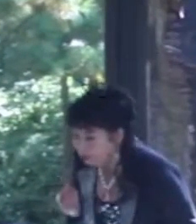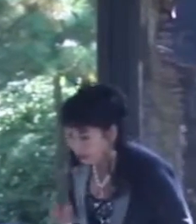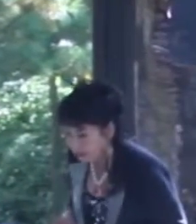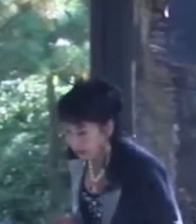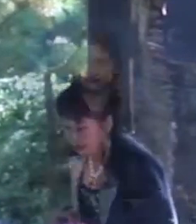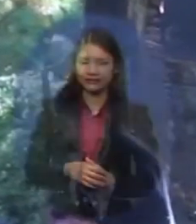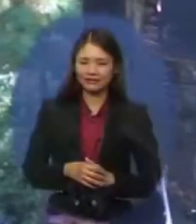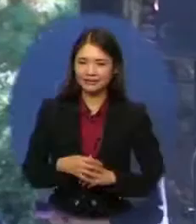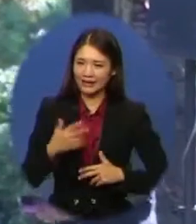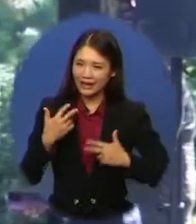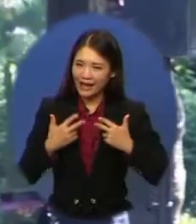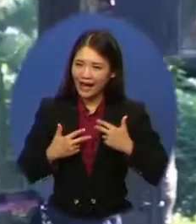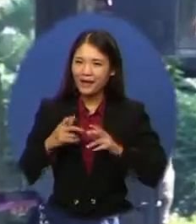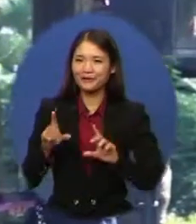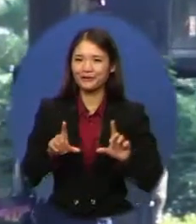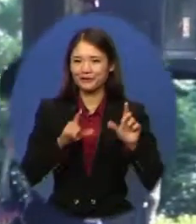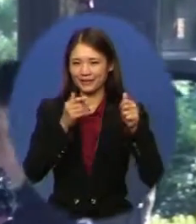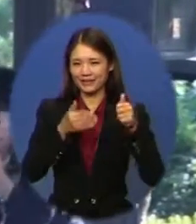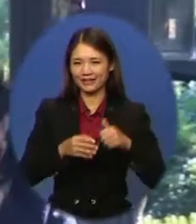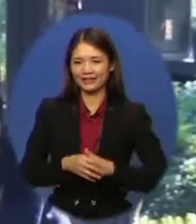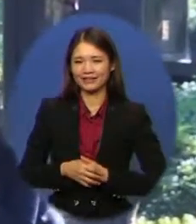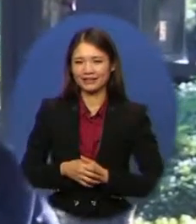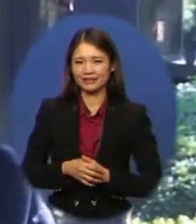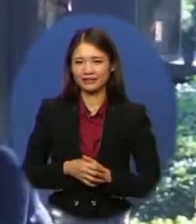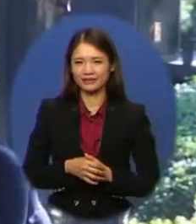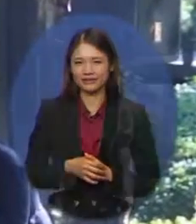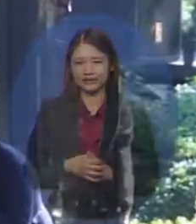즐거운 시간 되세요.